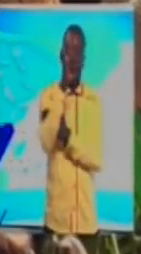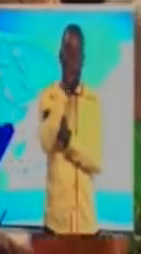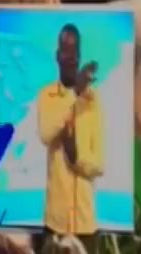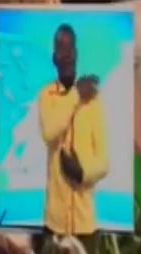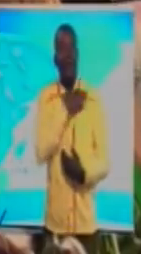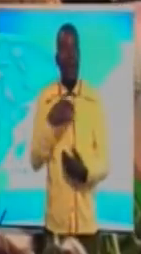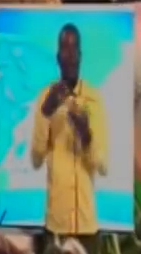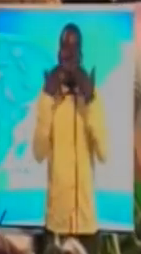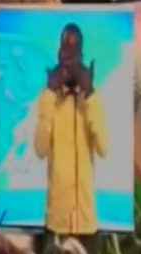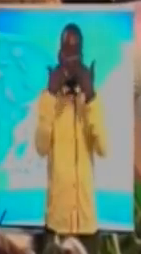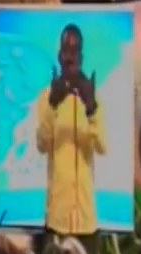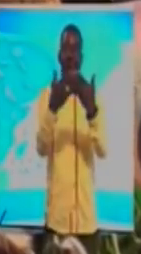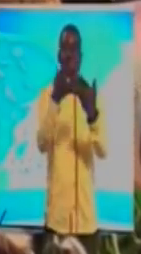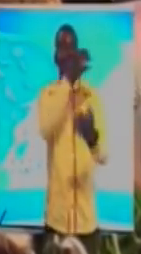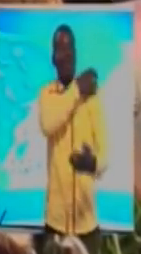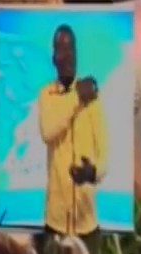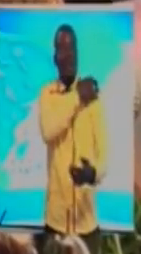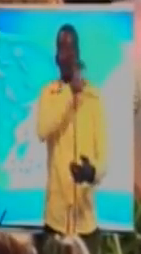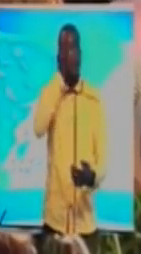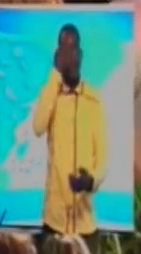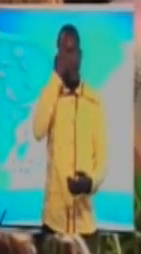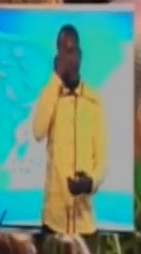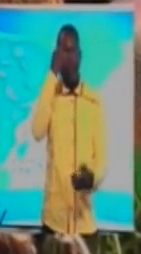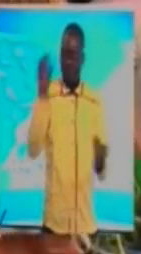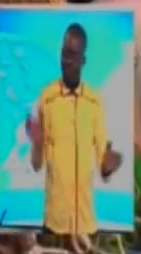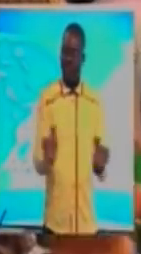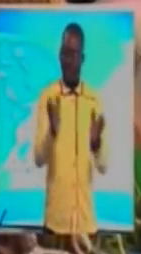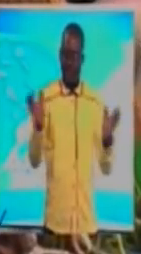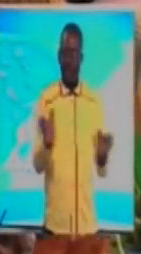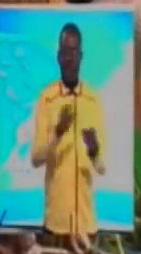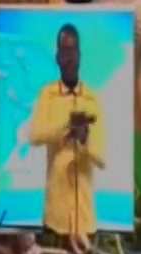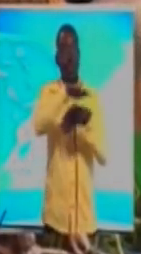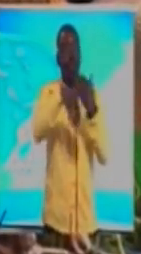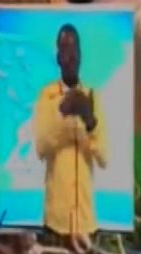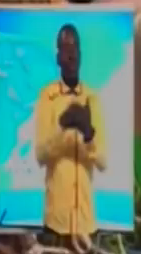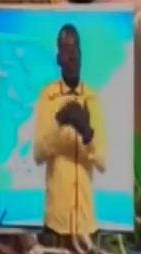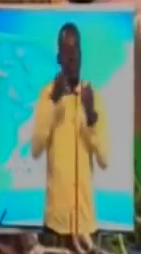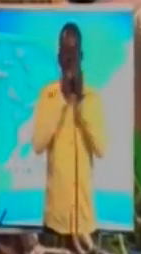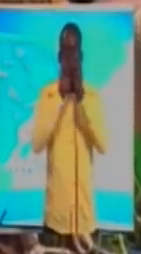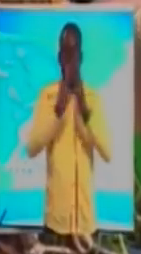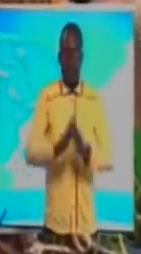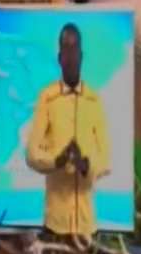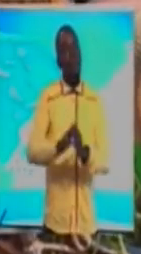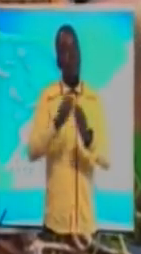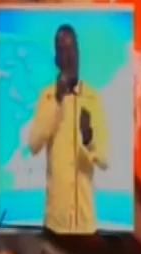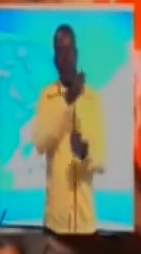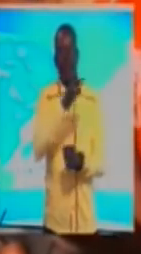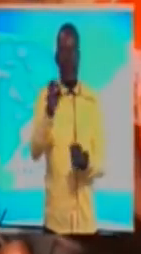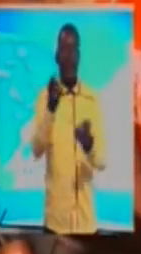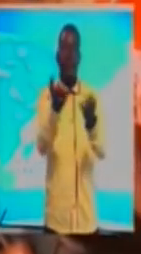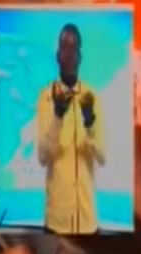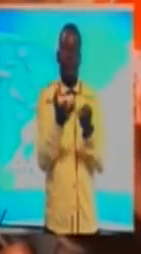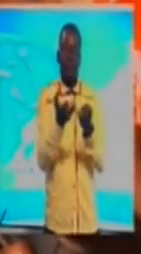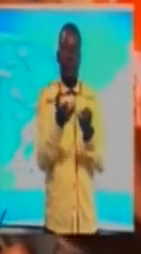on remercie chef d'État et puis on les encourage, surtout la paix au Burkina Faso que nous-mêmes on